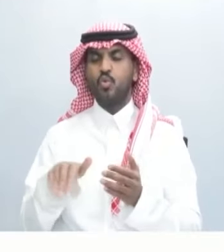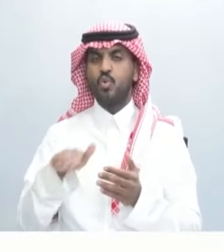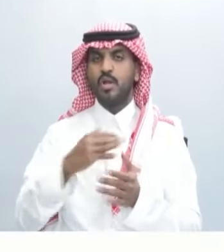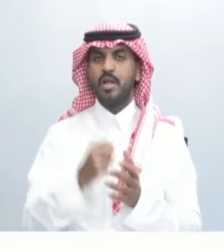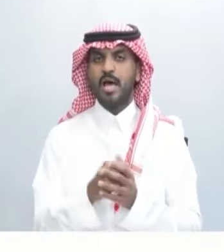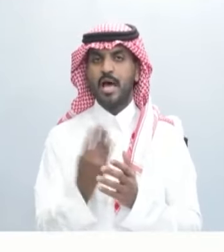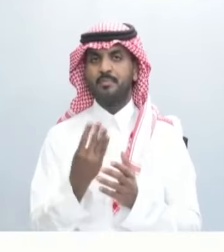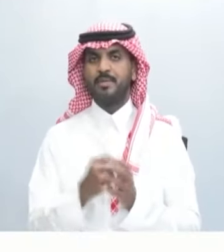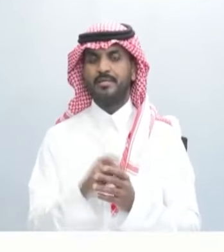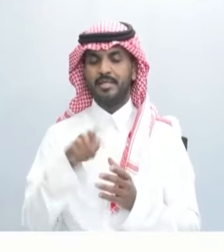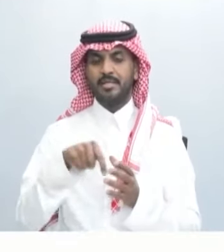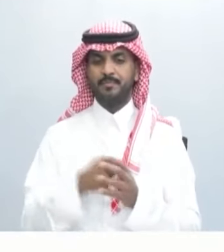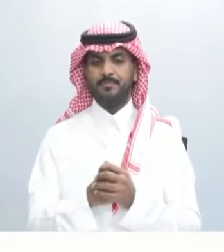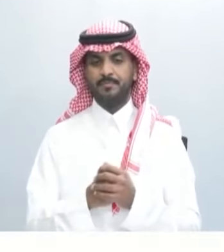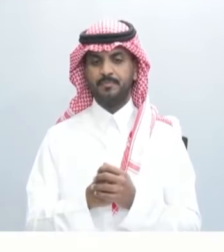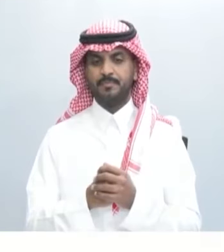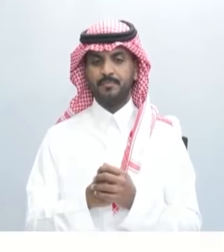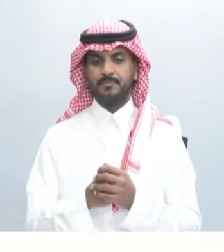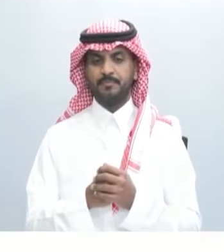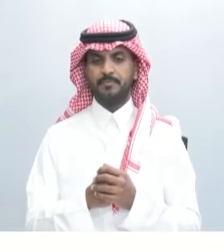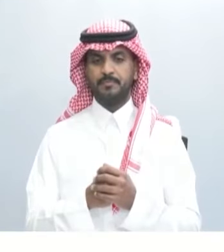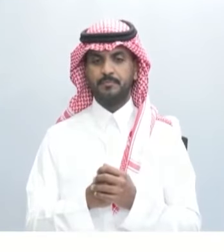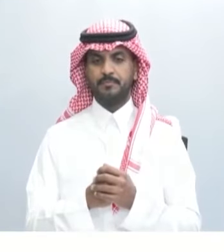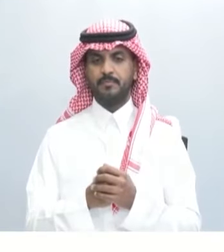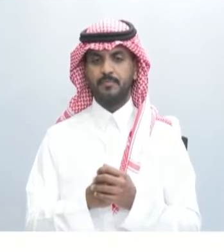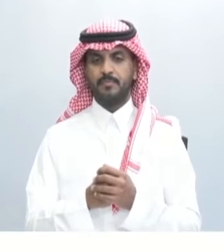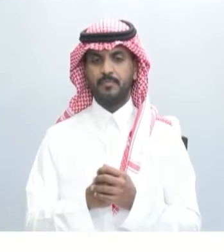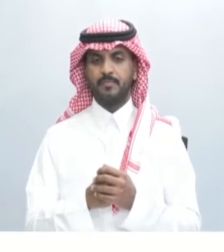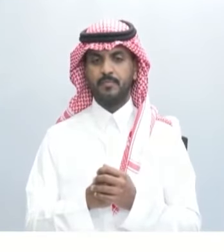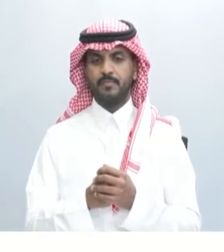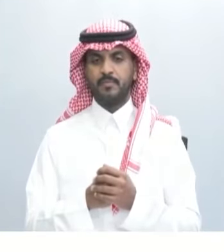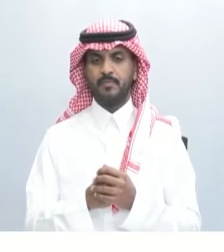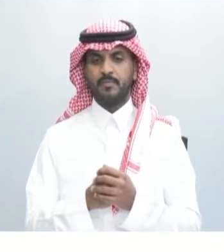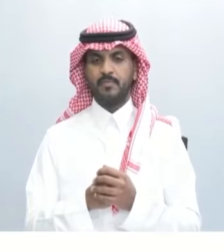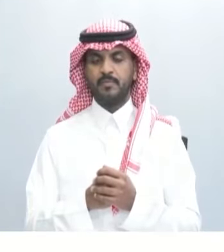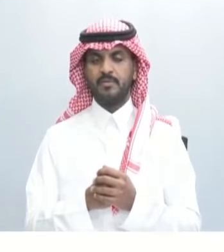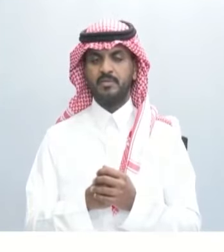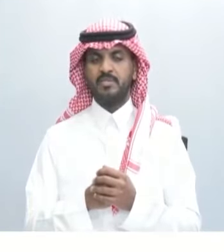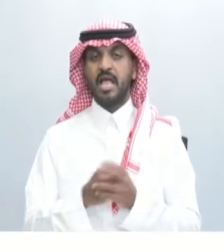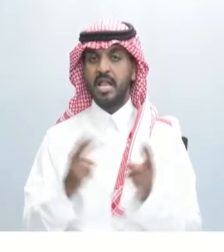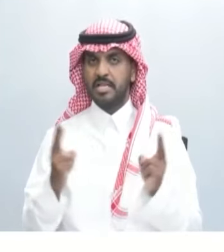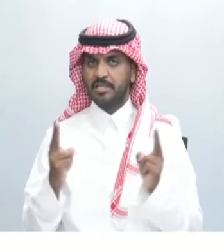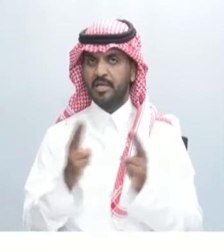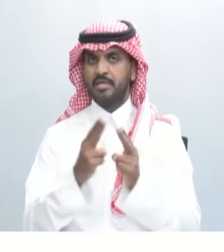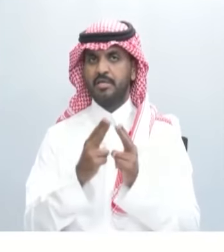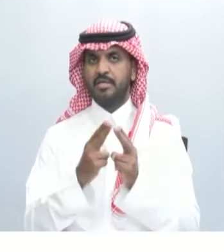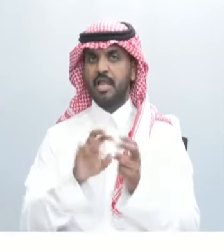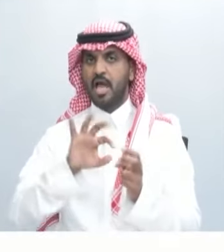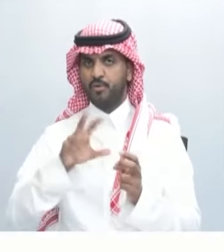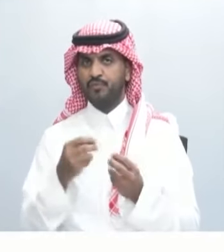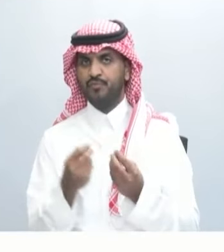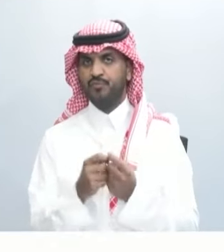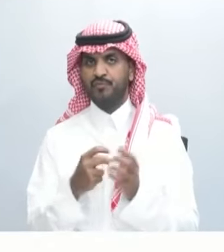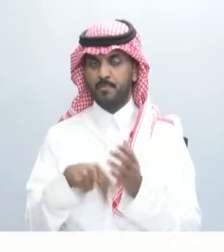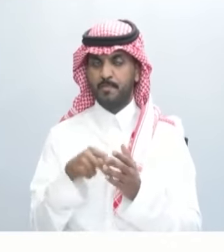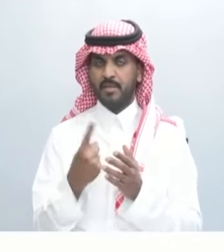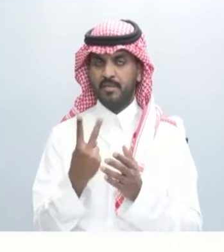انظروا يظهر حرف الشين كل اربعه ايام اذا ستلتقي الاحرف للمره الثانيه بعد